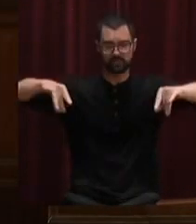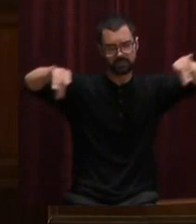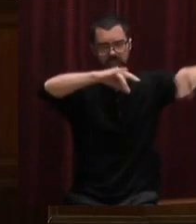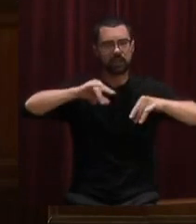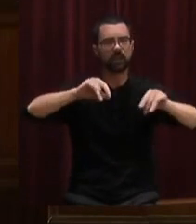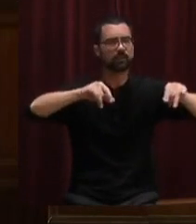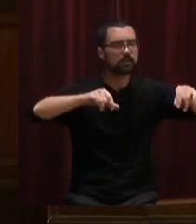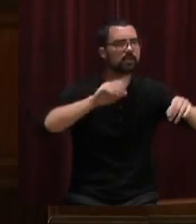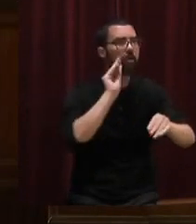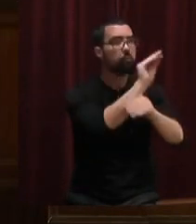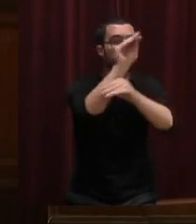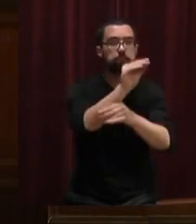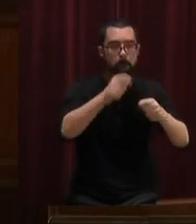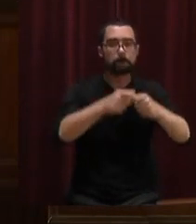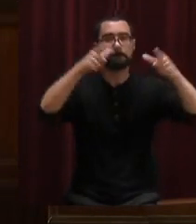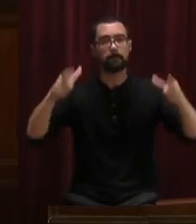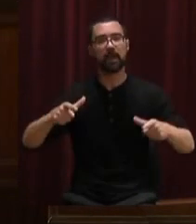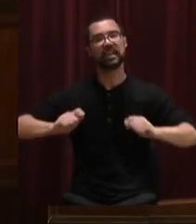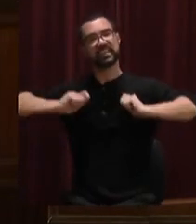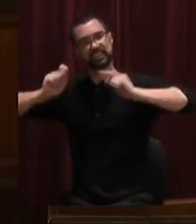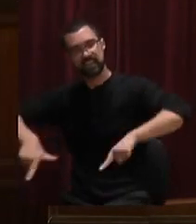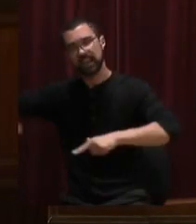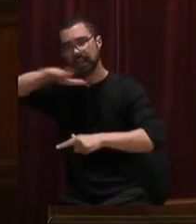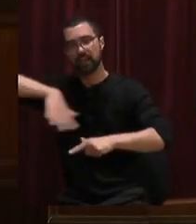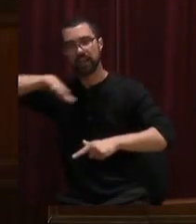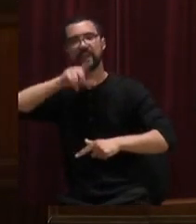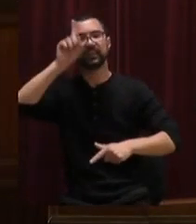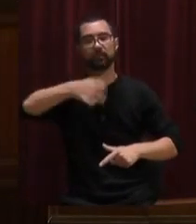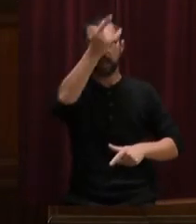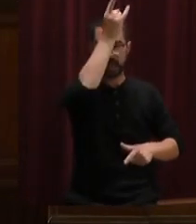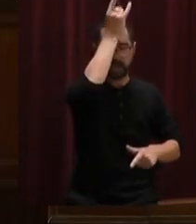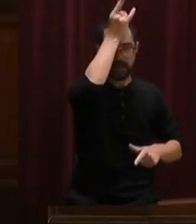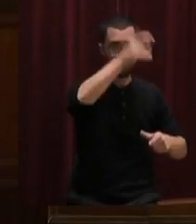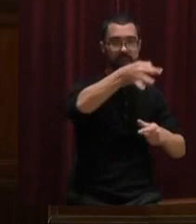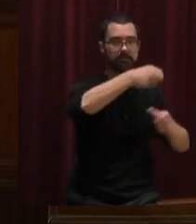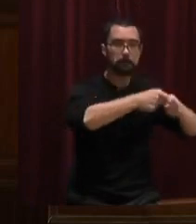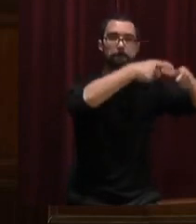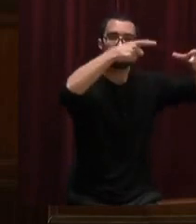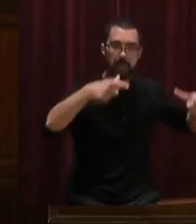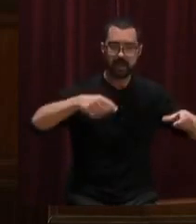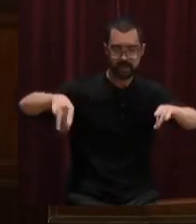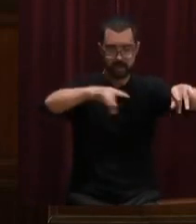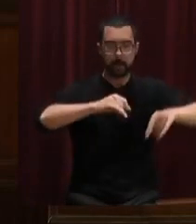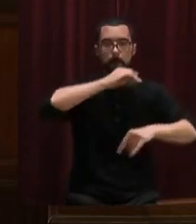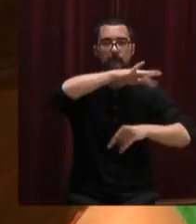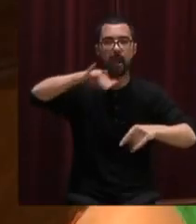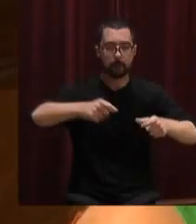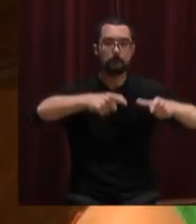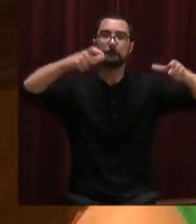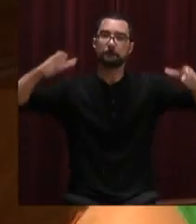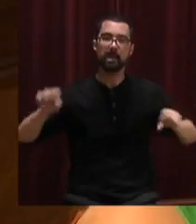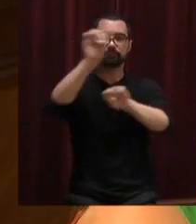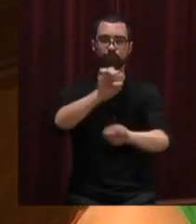les anteriors, amb el Parc Natural d'Estrenc o l'ampliació del Parc Nacional de Cabrera i en noves reserves marines. Ara